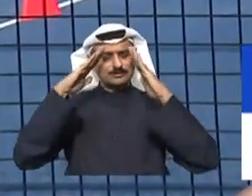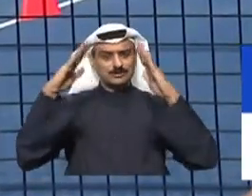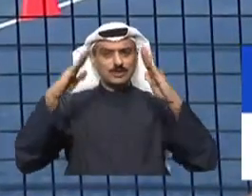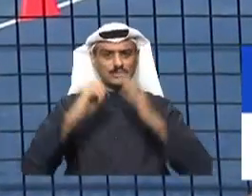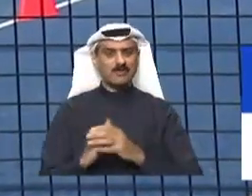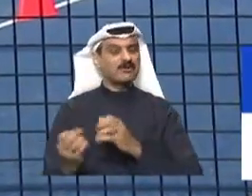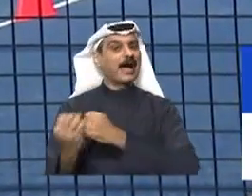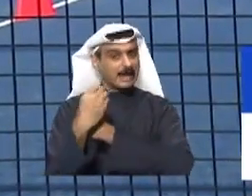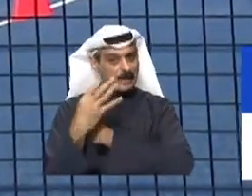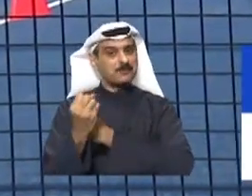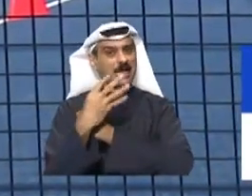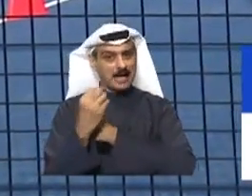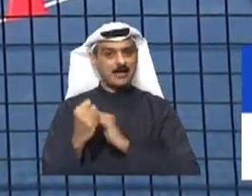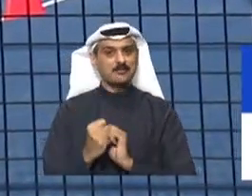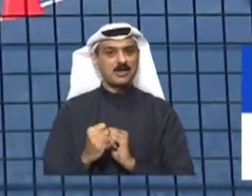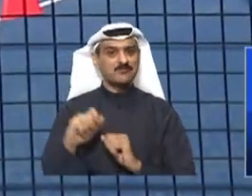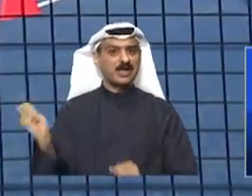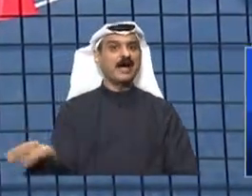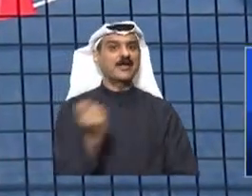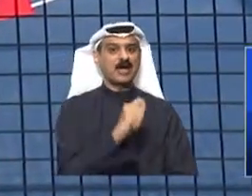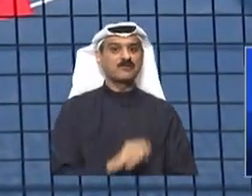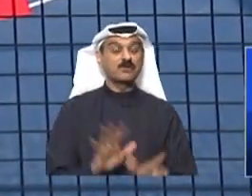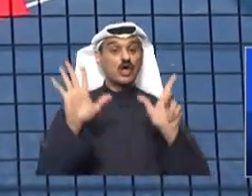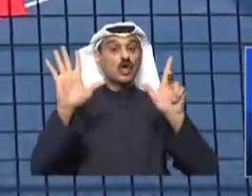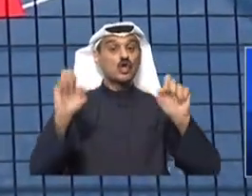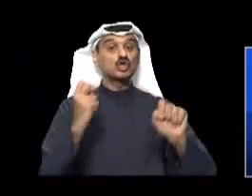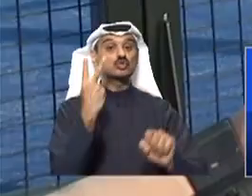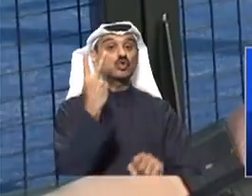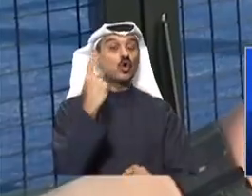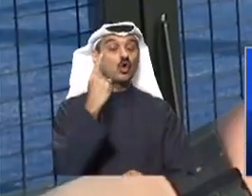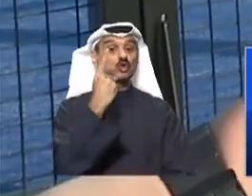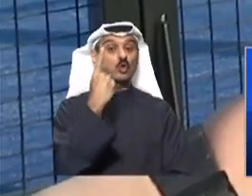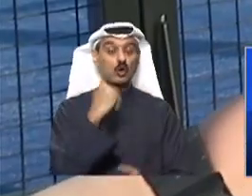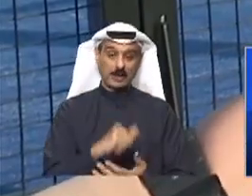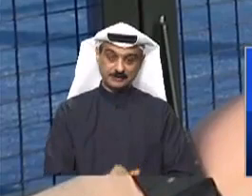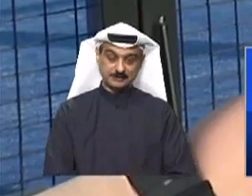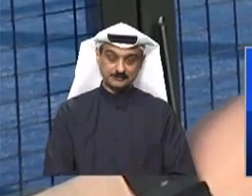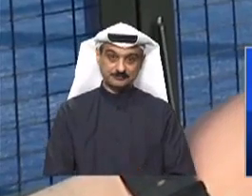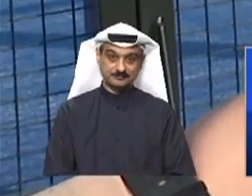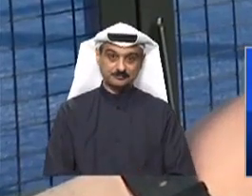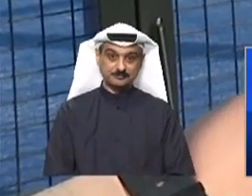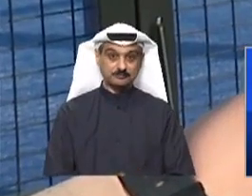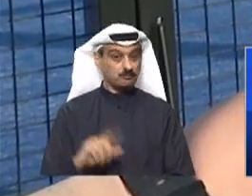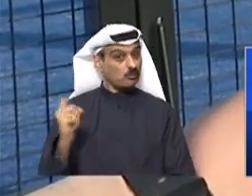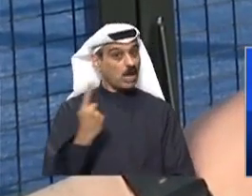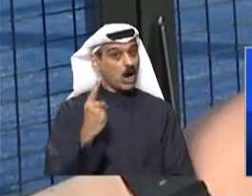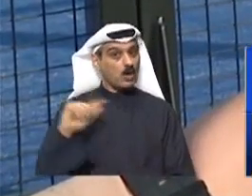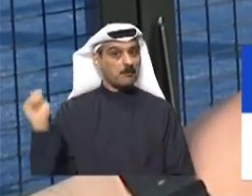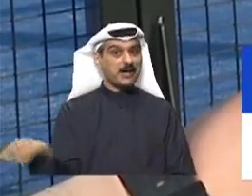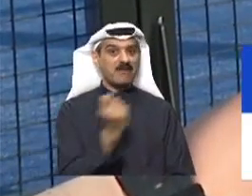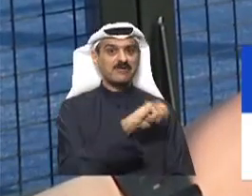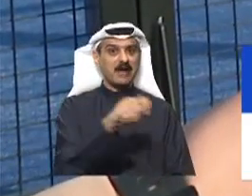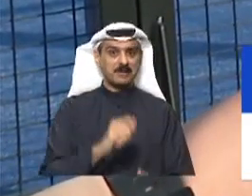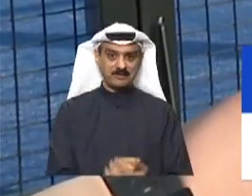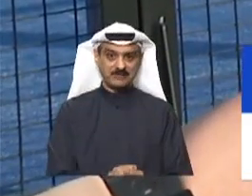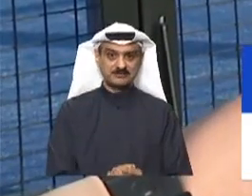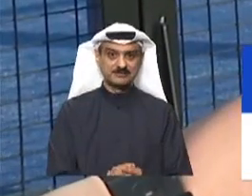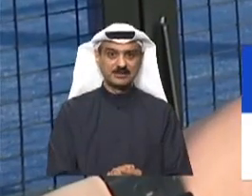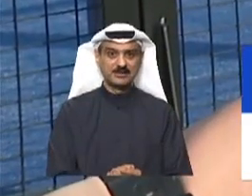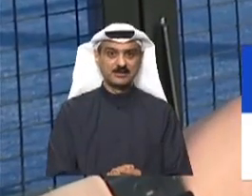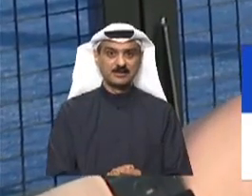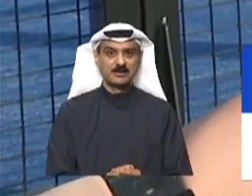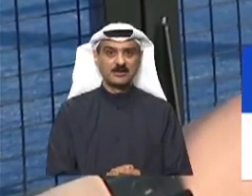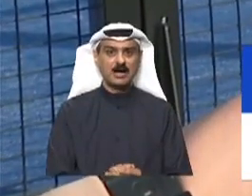هو علماني شلون ألعب البادل، صار لنا أسبوع إحنا نتمرن فيها. لا أول مرة أي بادل هني يعني، بس مرة